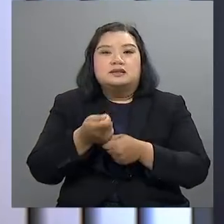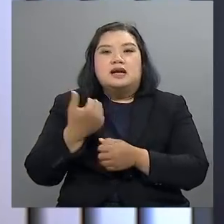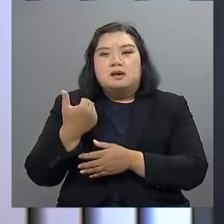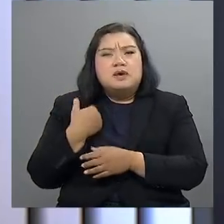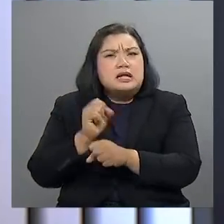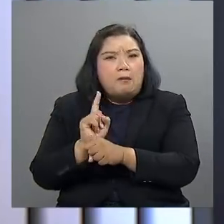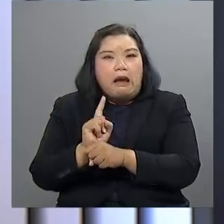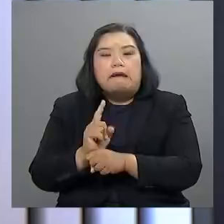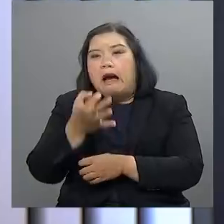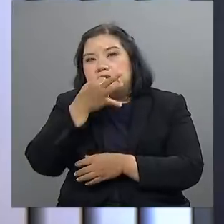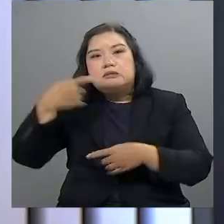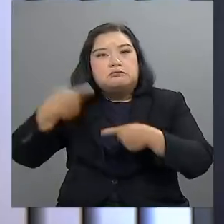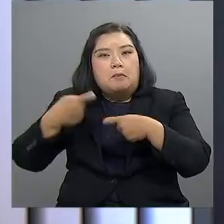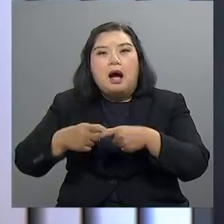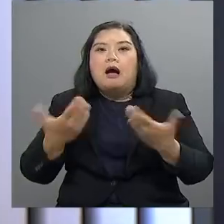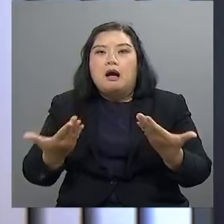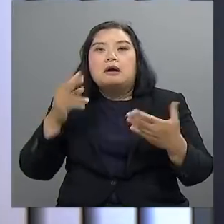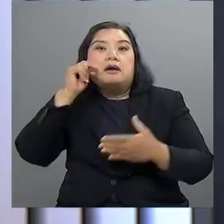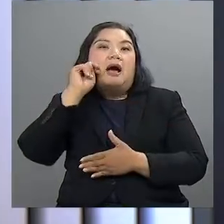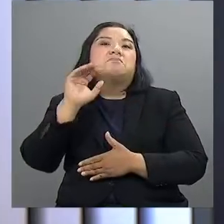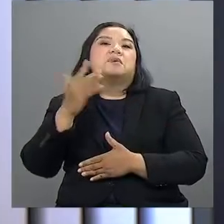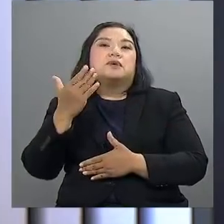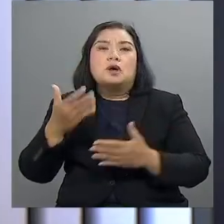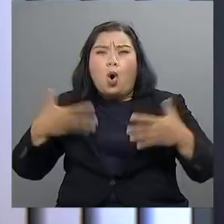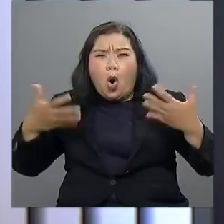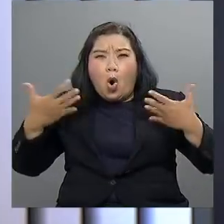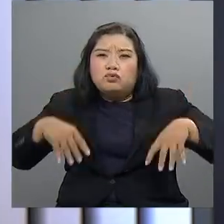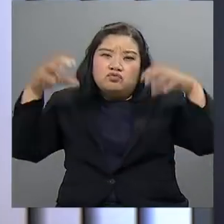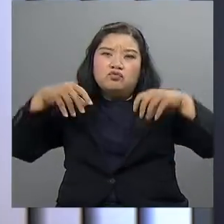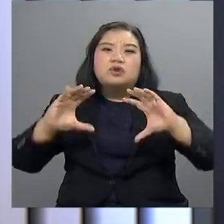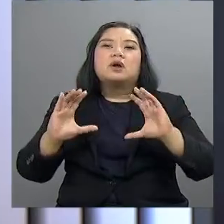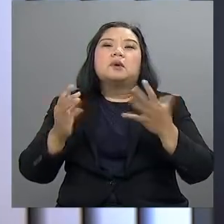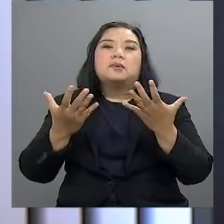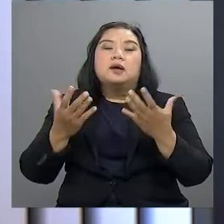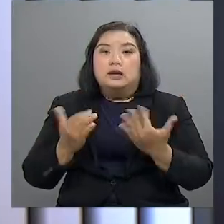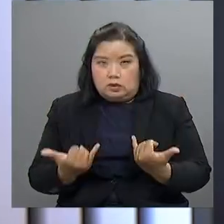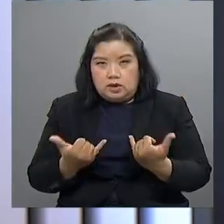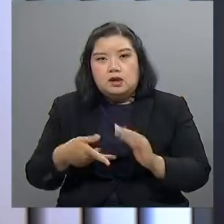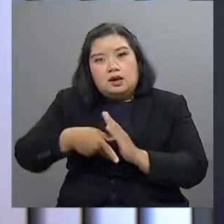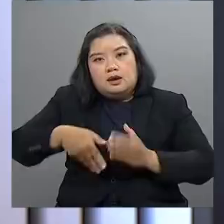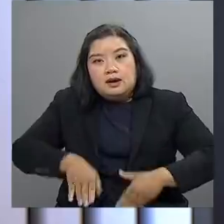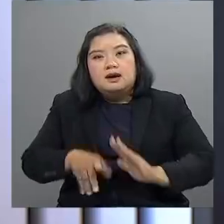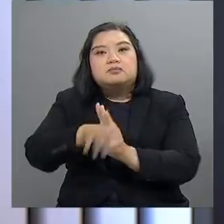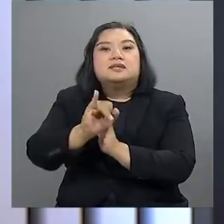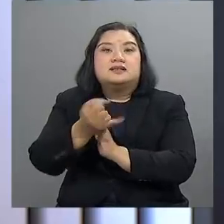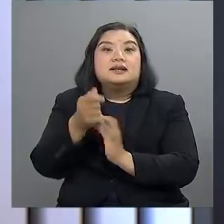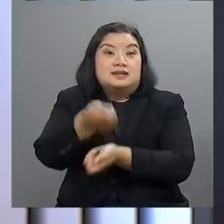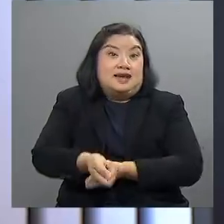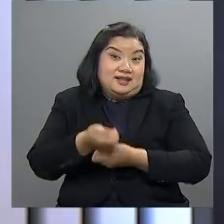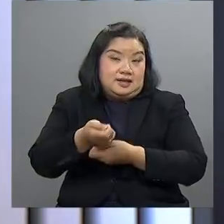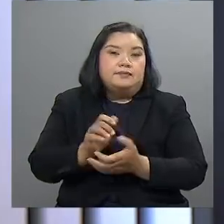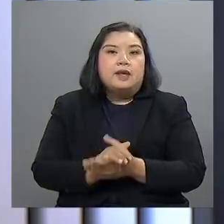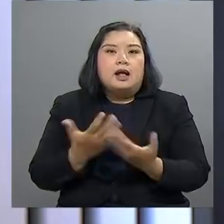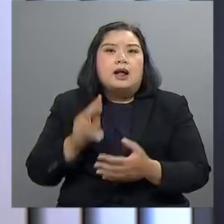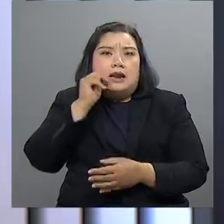ำไม่ค่อยมีนะครับหน้าร้อนหน้าแล้งแบบนี้นะครับเกษตรกรชาวพิจิตรนะครับเขาก็ได้ปลูกพืชที่ไม่ต้องใช้น้ำเยอะอย่างพริกเ